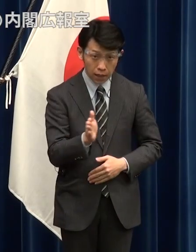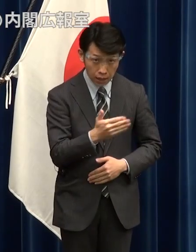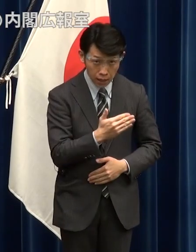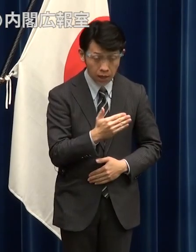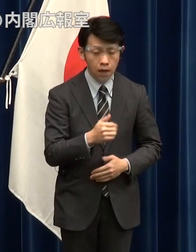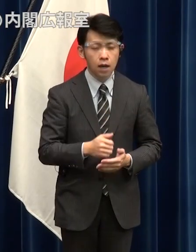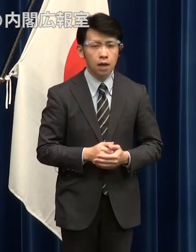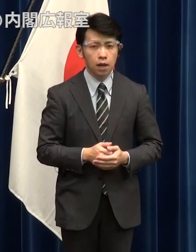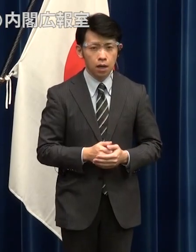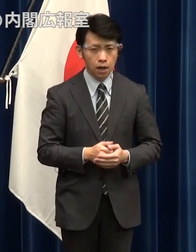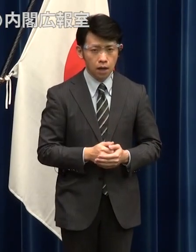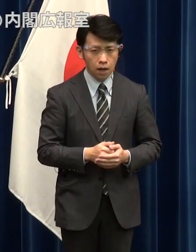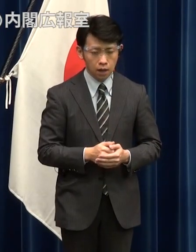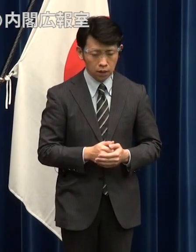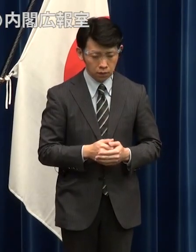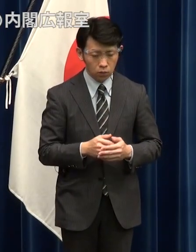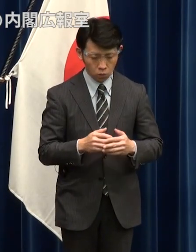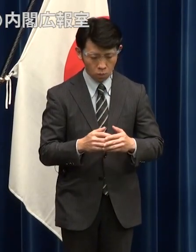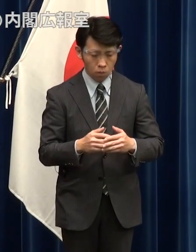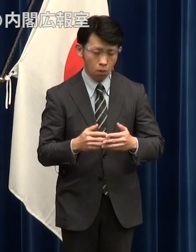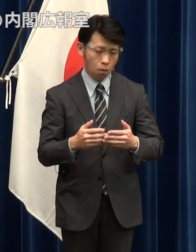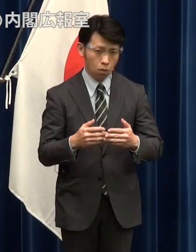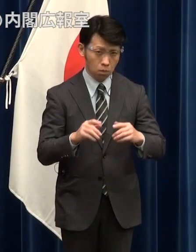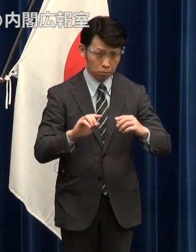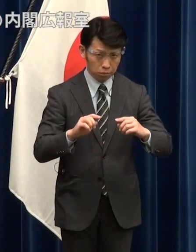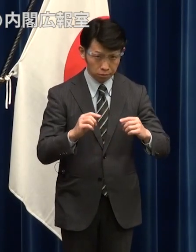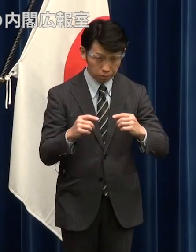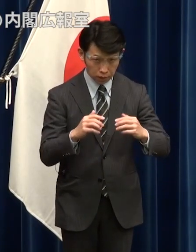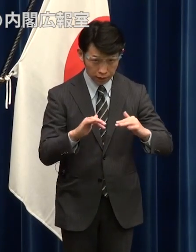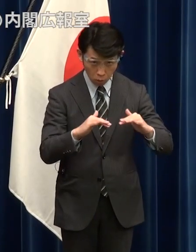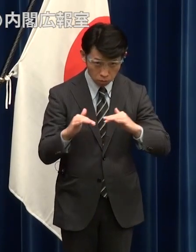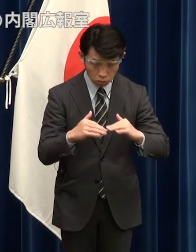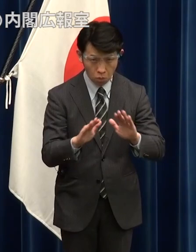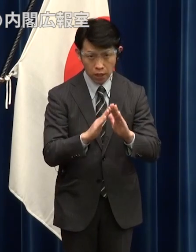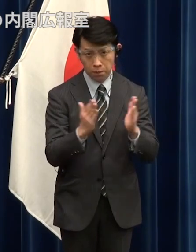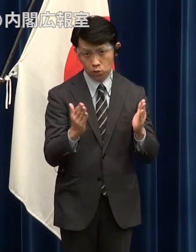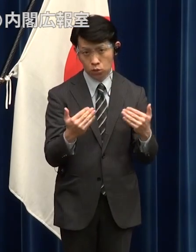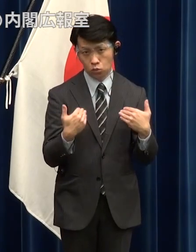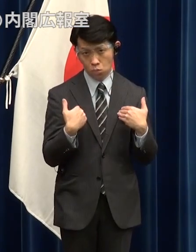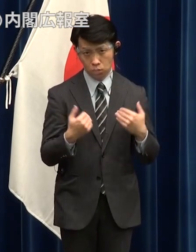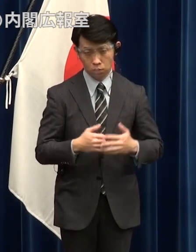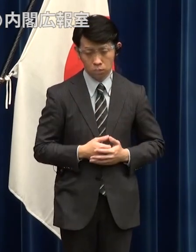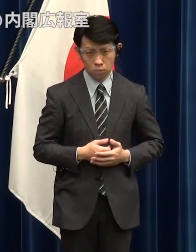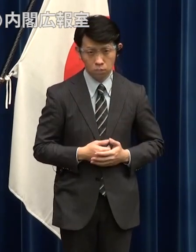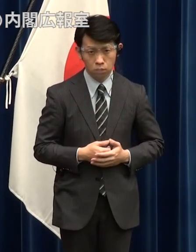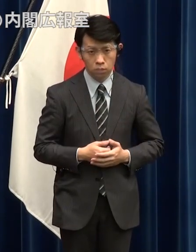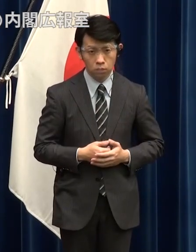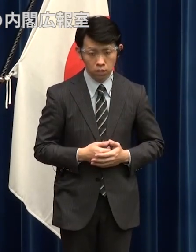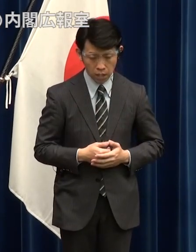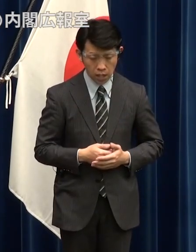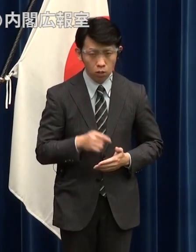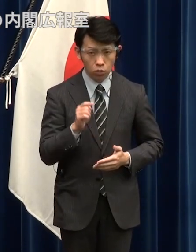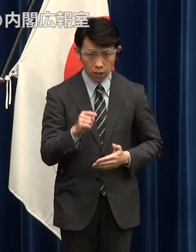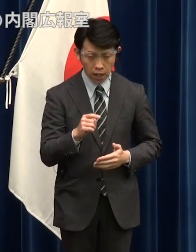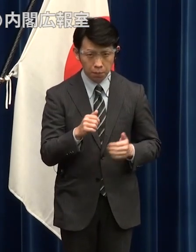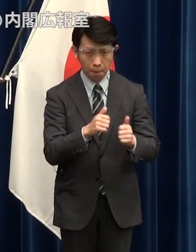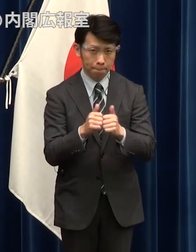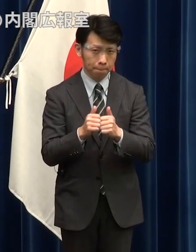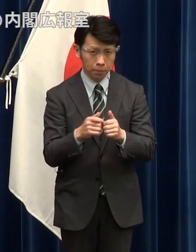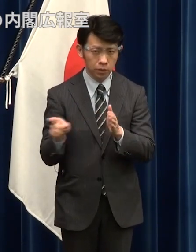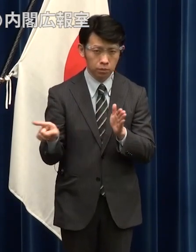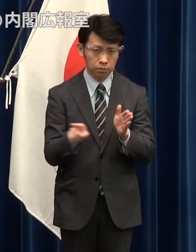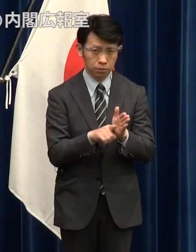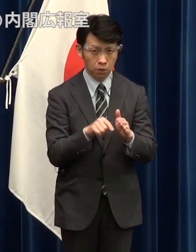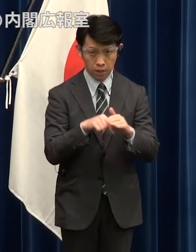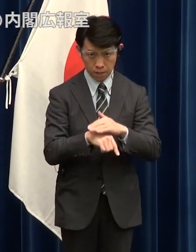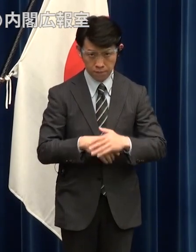ていく、これは一刻の猶予もない、こういった考え方に基づいて議論を今詰めているわけです。